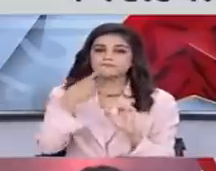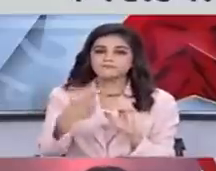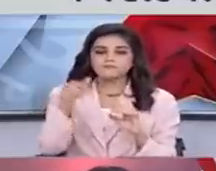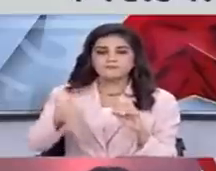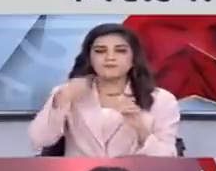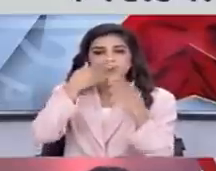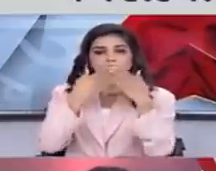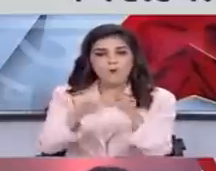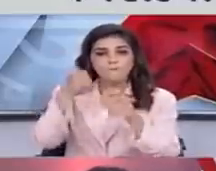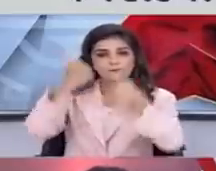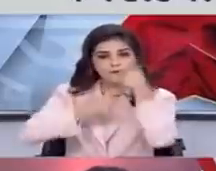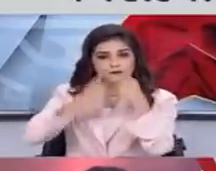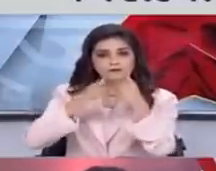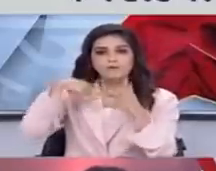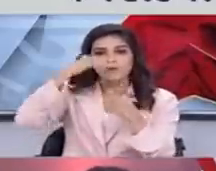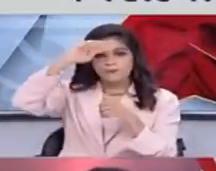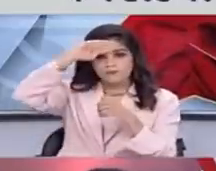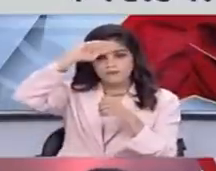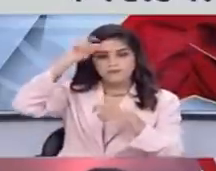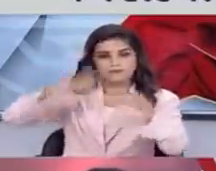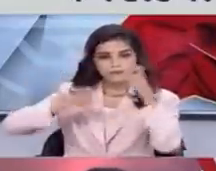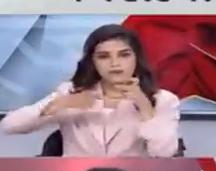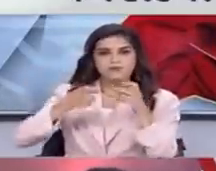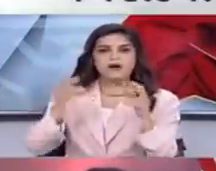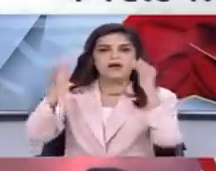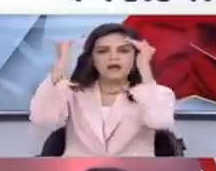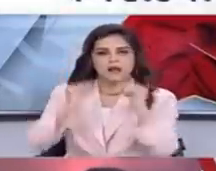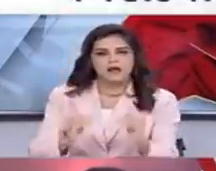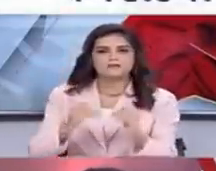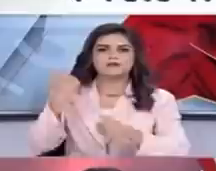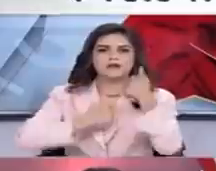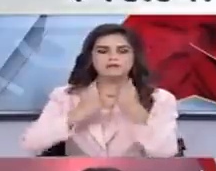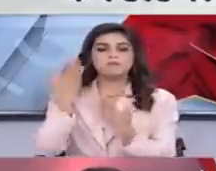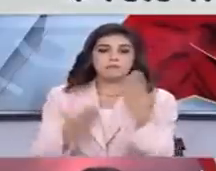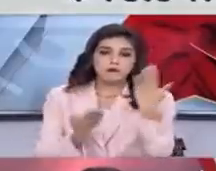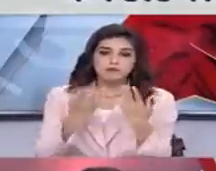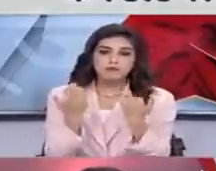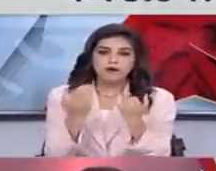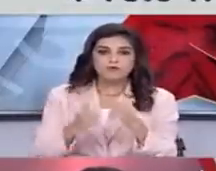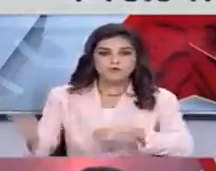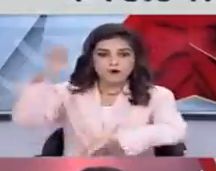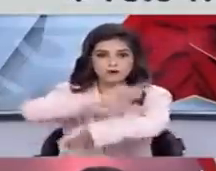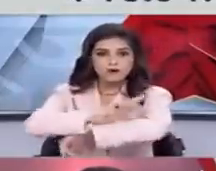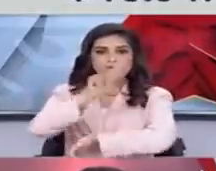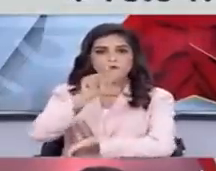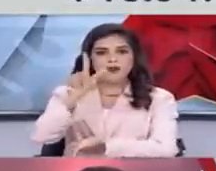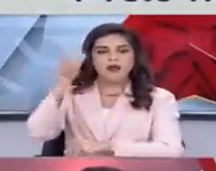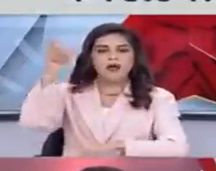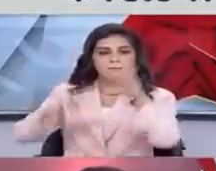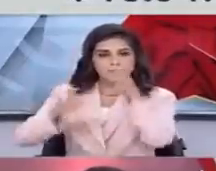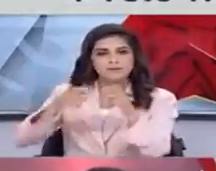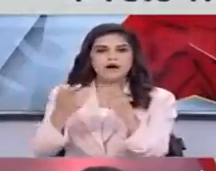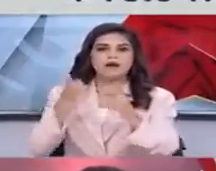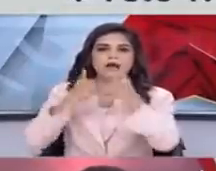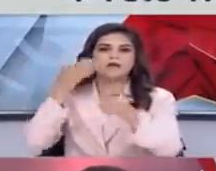कहा कि ओपन टेस्ट करने से बीमार लोग कम टेस्ट करवा पाएंगे और वह सकता है कि एक दिन में एक लाख लोग टेस्ट